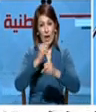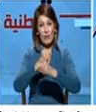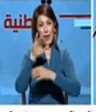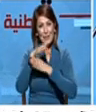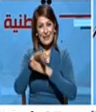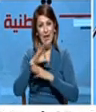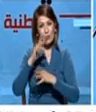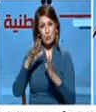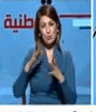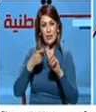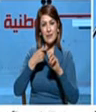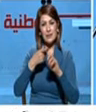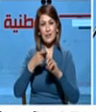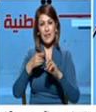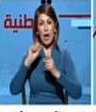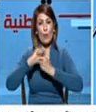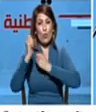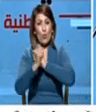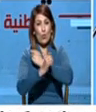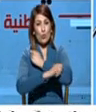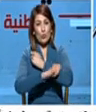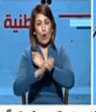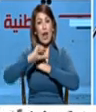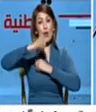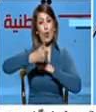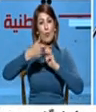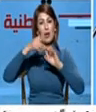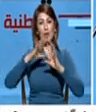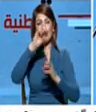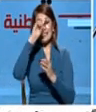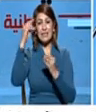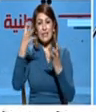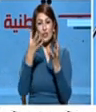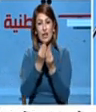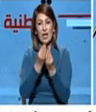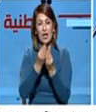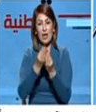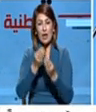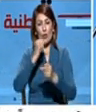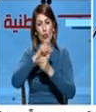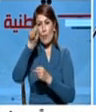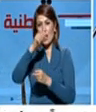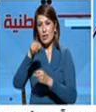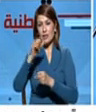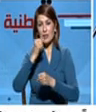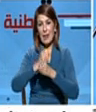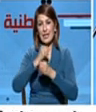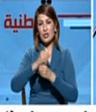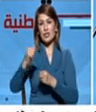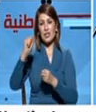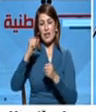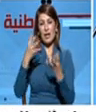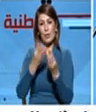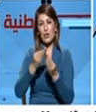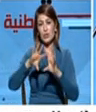المقبل والذي اكد عليه سيضمن لهم مواصله الحق في التمتع بالخدمات لكنها والتمتع بالمنافع